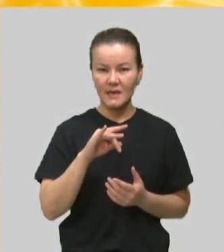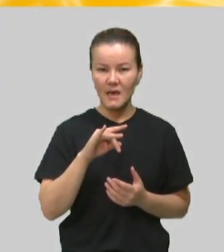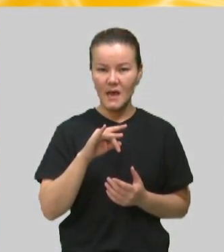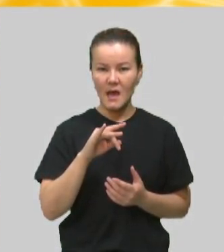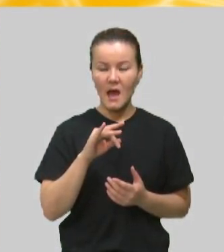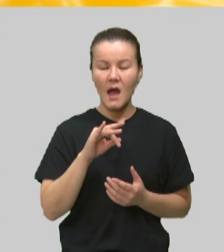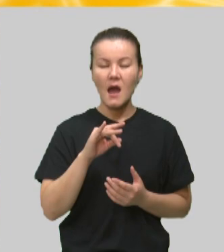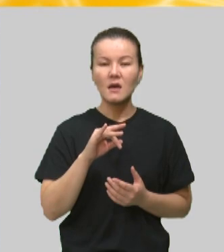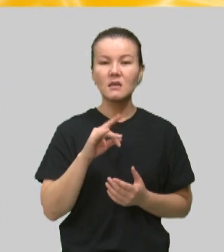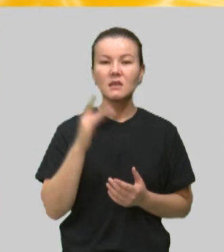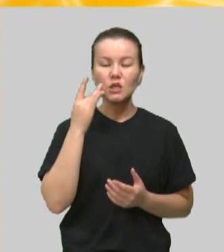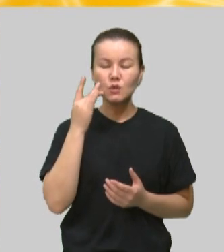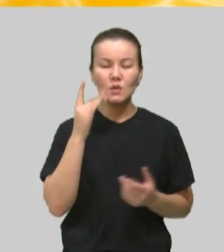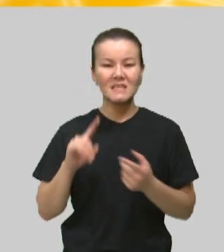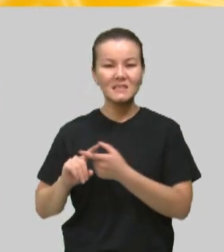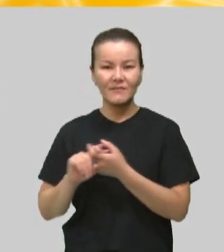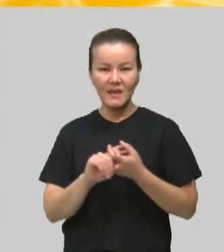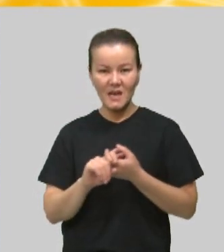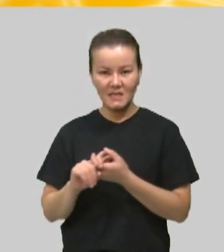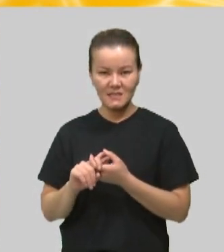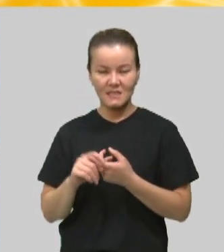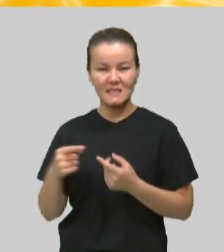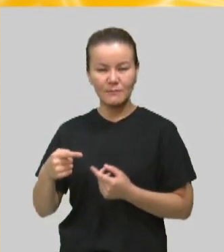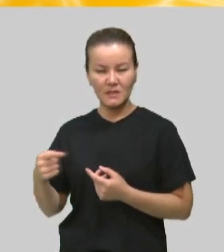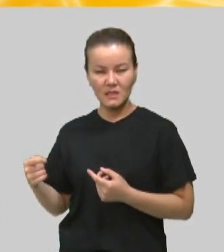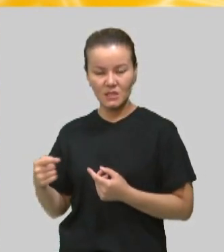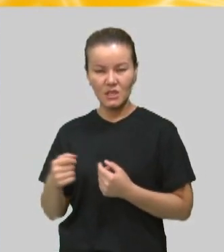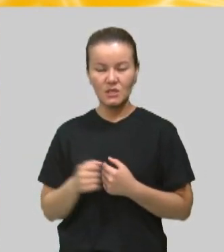который связан с подлежащим.